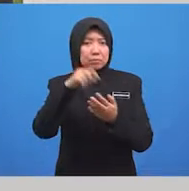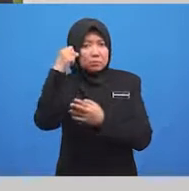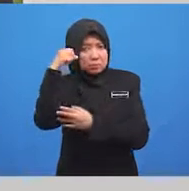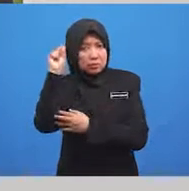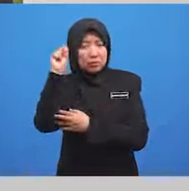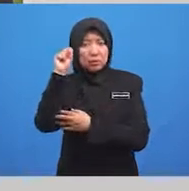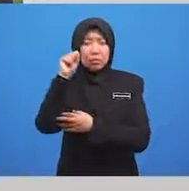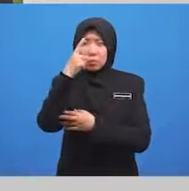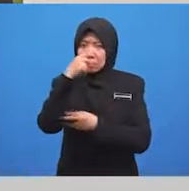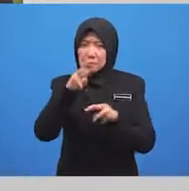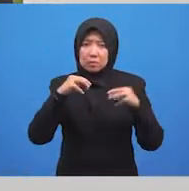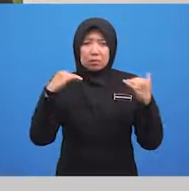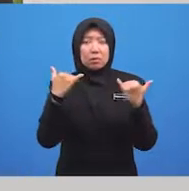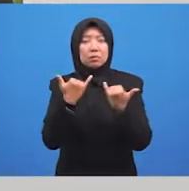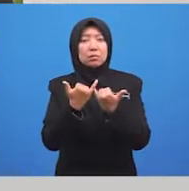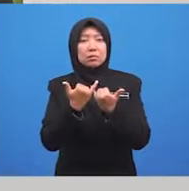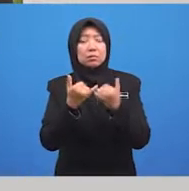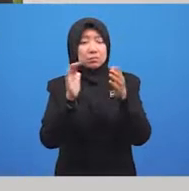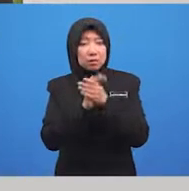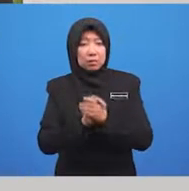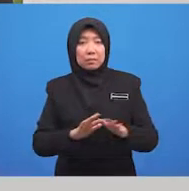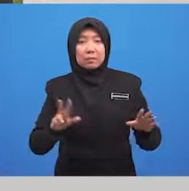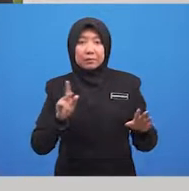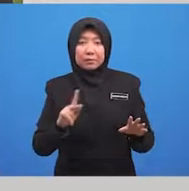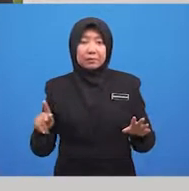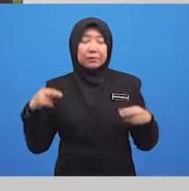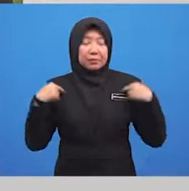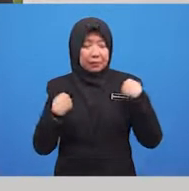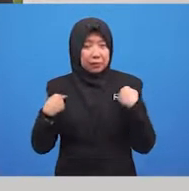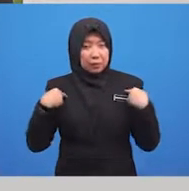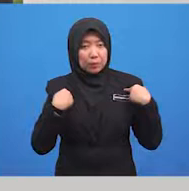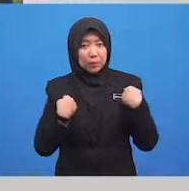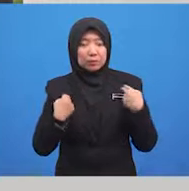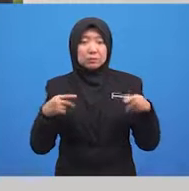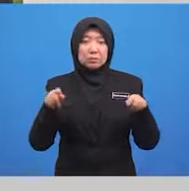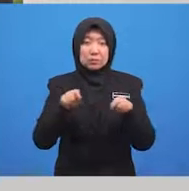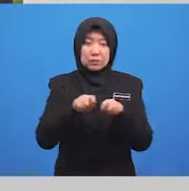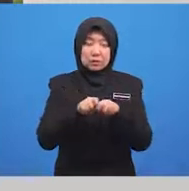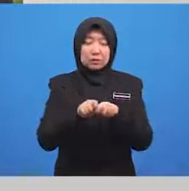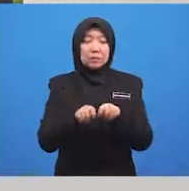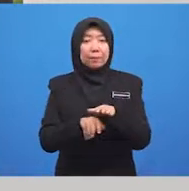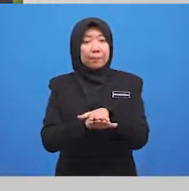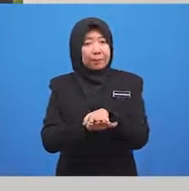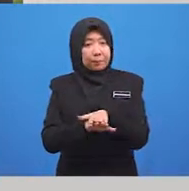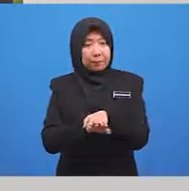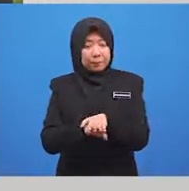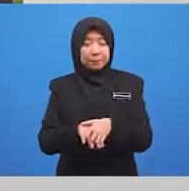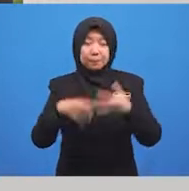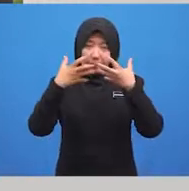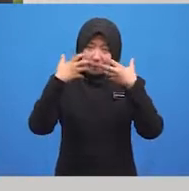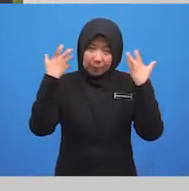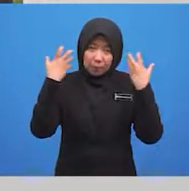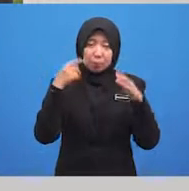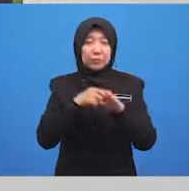kepada masyarakat untuk menyelamatkan haiwan-haiwan seperti penyu dan harimau di